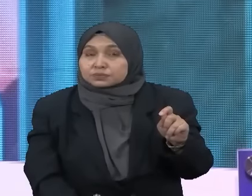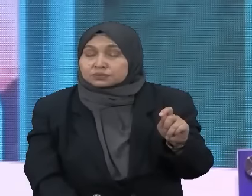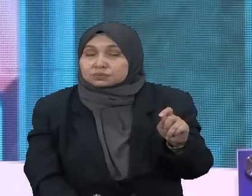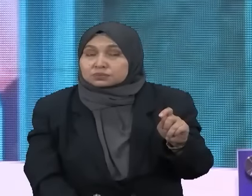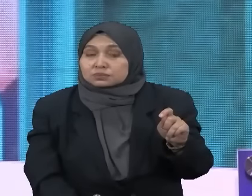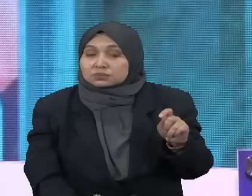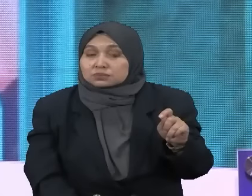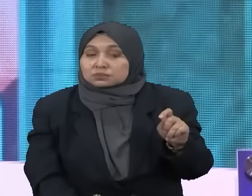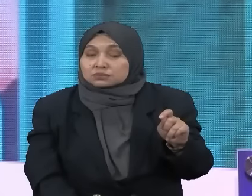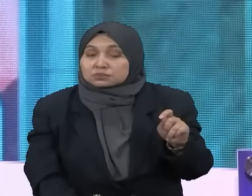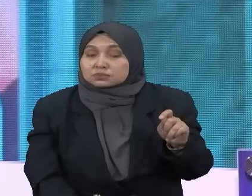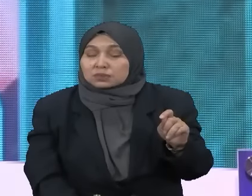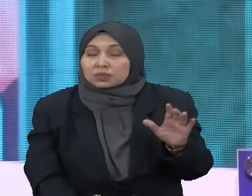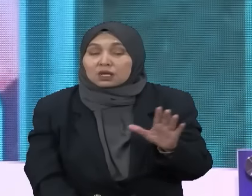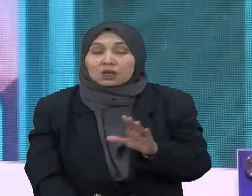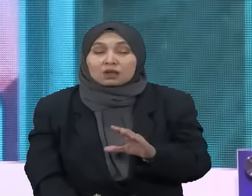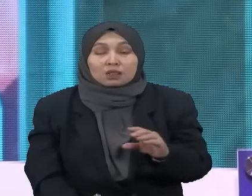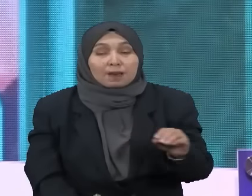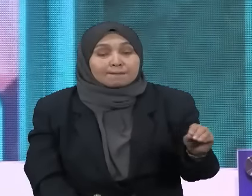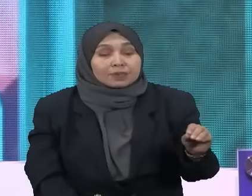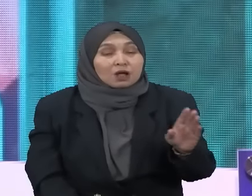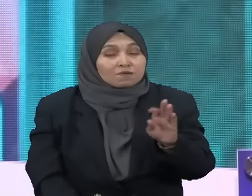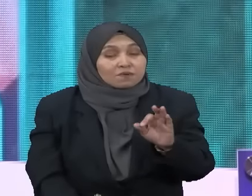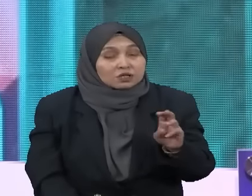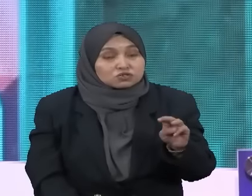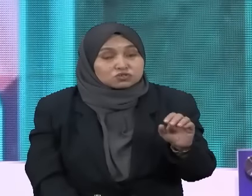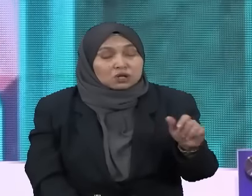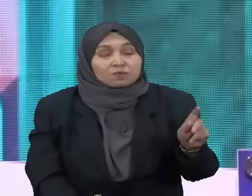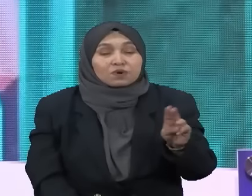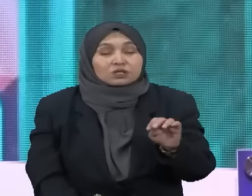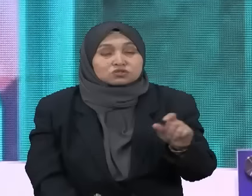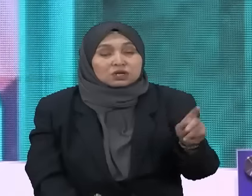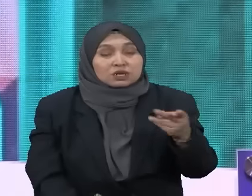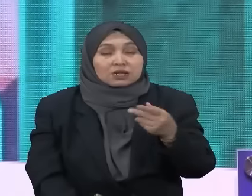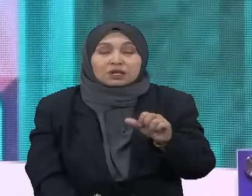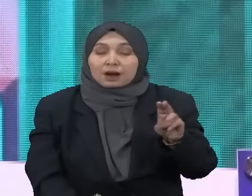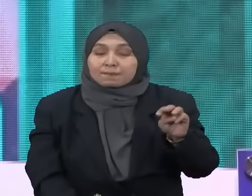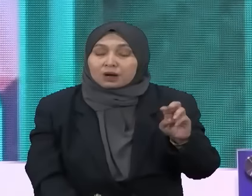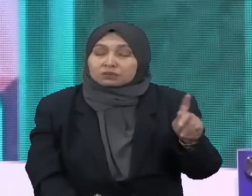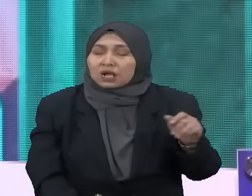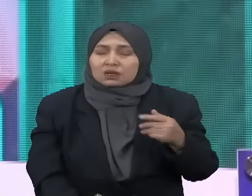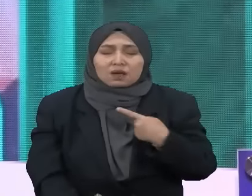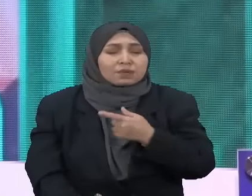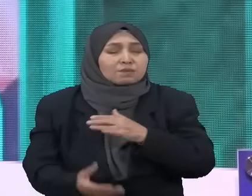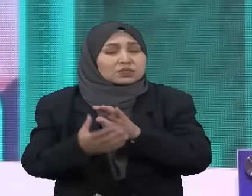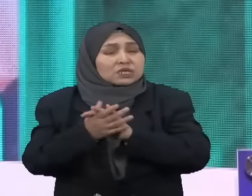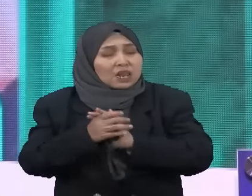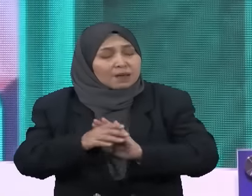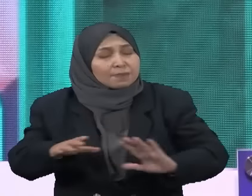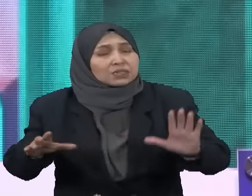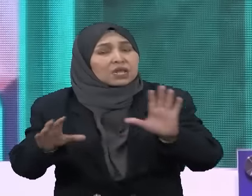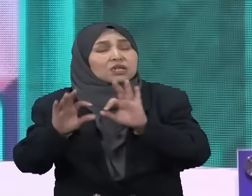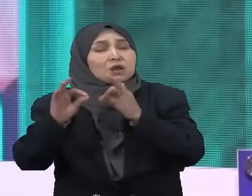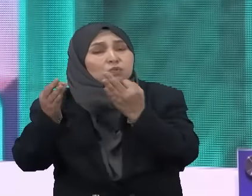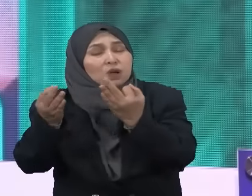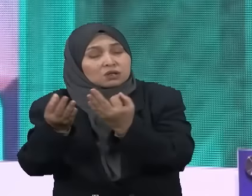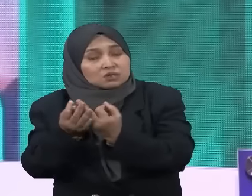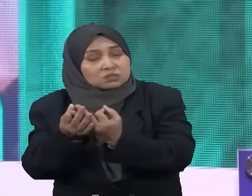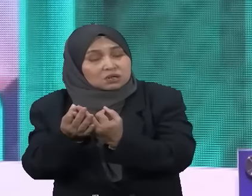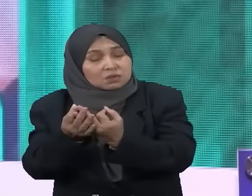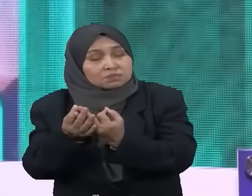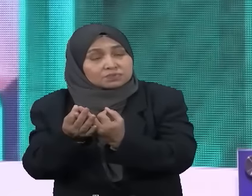Illa ra'ata. Fa anjaynahu wa ahlihi illa ra'ata. Kami menyelamatkannya dengan keluarganya, dengan keluar